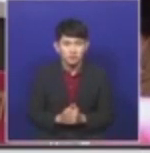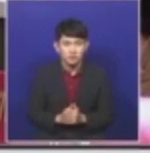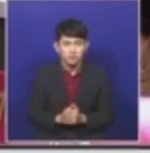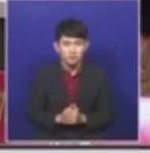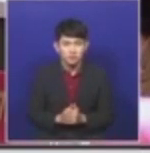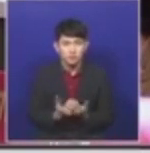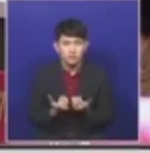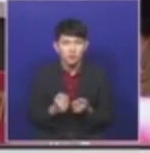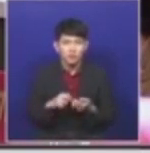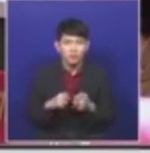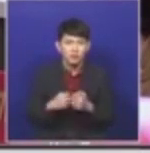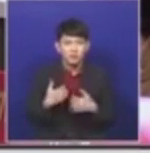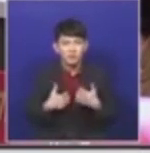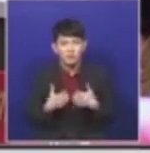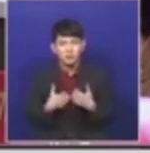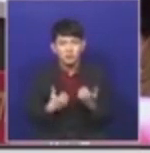แต่ทุกอย่างต้องกลับลำบากวันนี้ยังมืดมนแล้วที่แน่นอนที่สุดผมจะเปรียบเทียบให้เห็นภาพพจน์ให้เจ้าบ้านได้เห็นเลยท่านนายกครับ